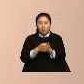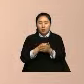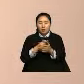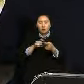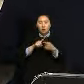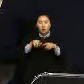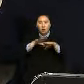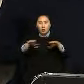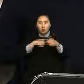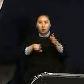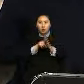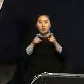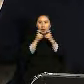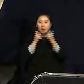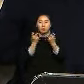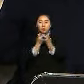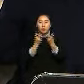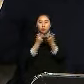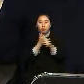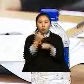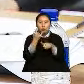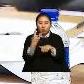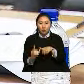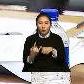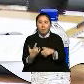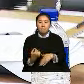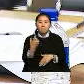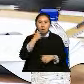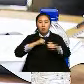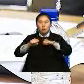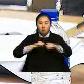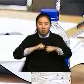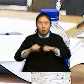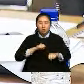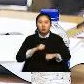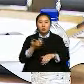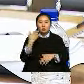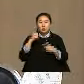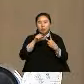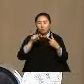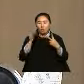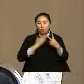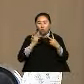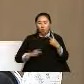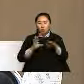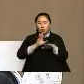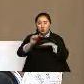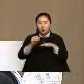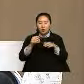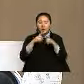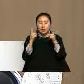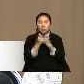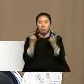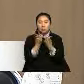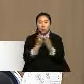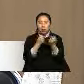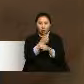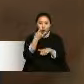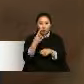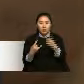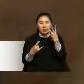사태 해결을 위한 민간대책위원회는 급물살을 탔습니다. 지난 2월 공식 출범한 민간대책위원회는